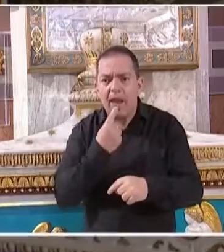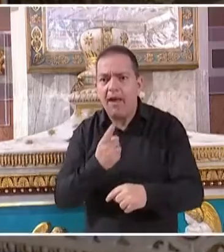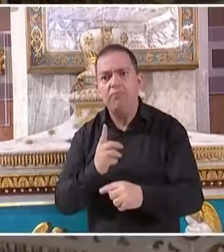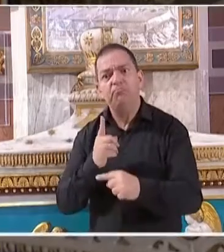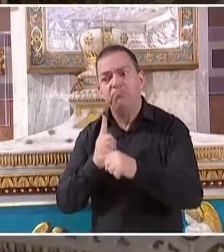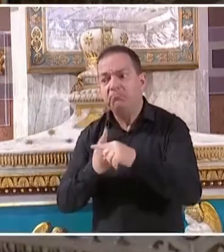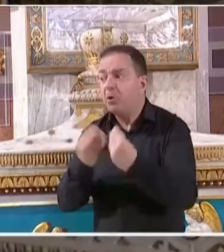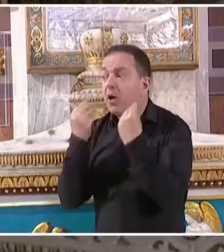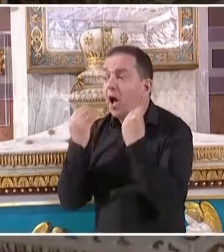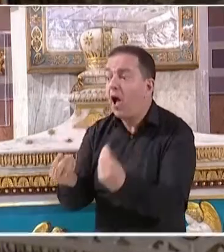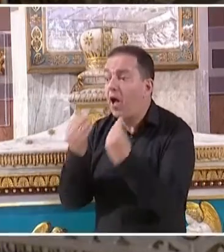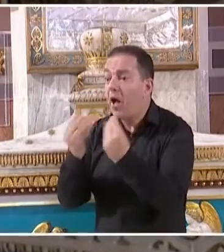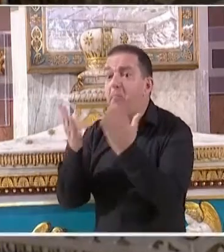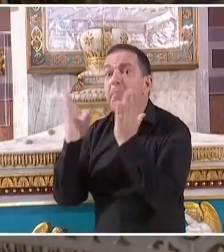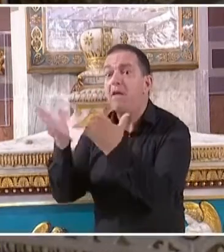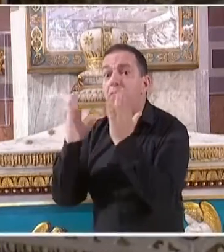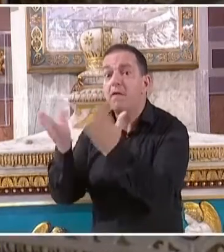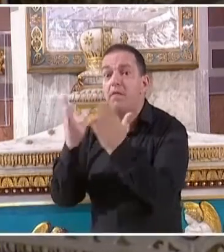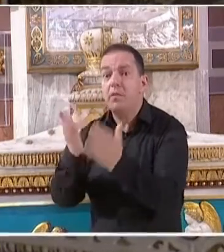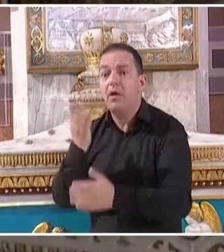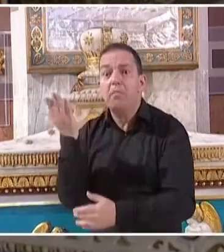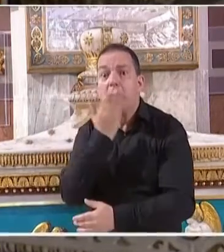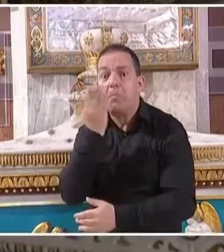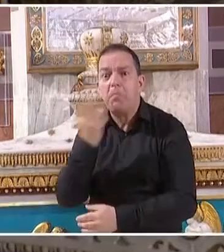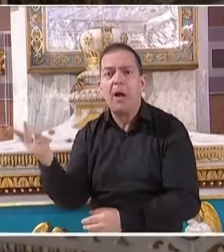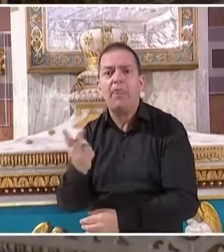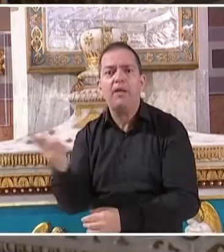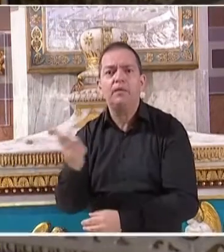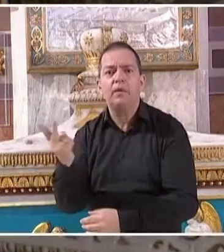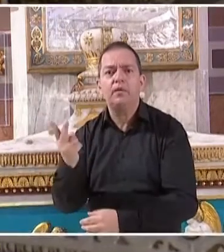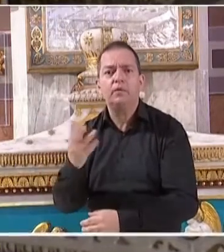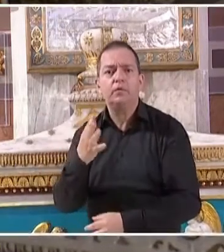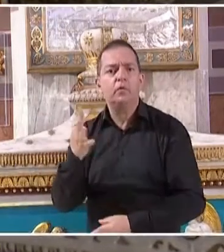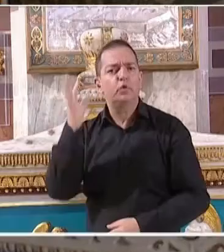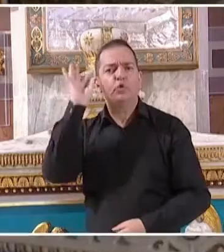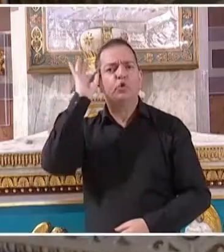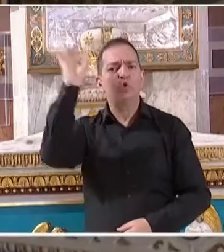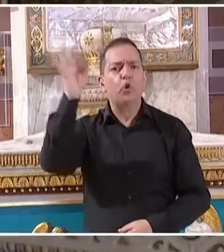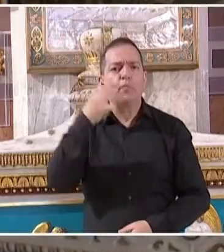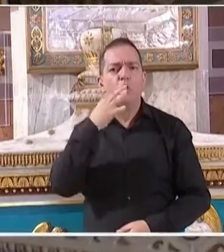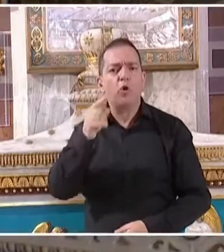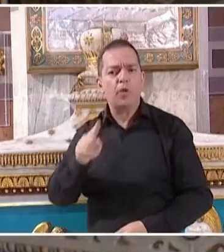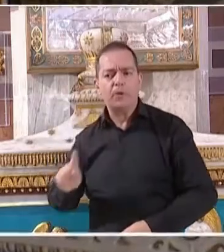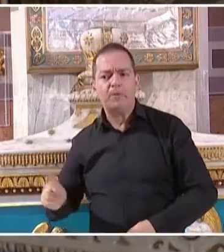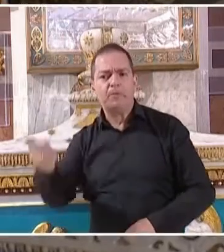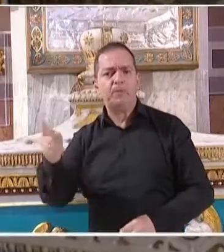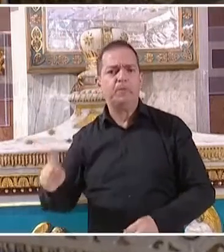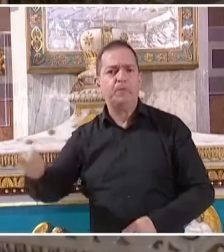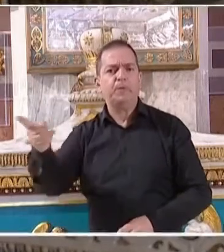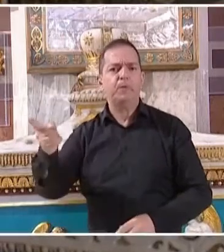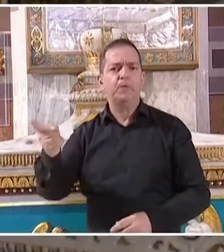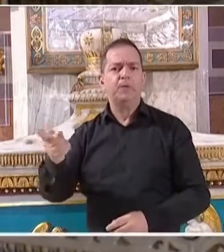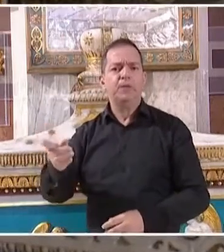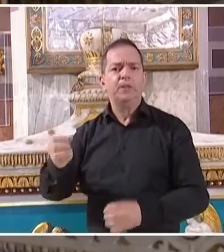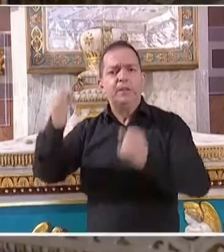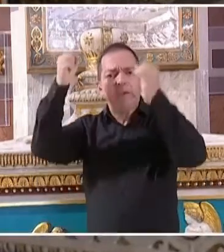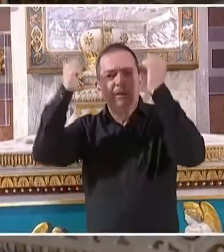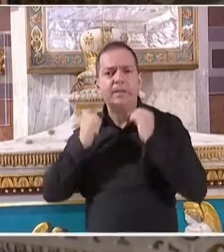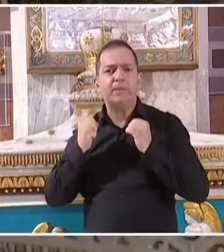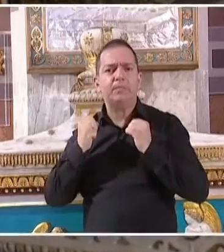Αποστόλους, ουσιαστικά θέλουν να βλάψουν το έργο τους.